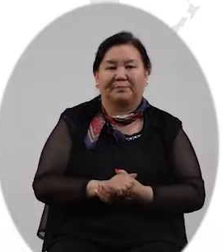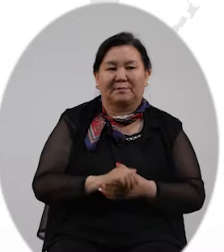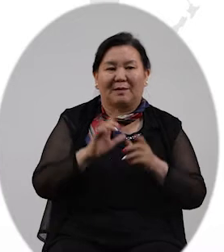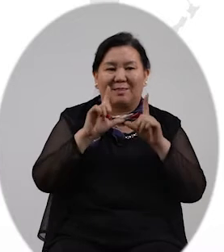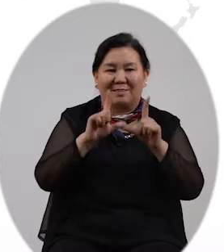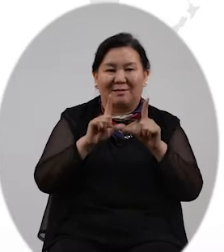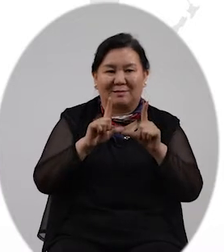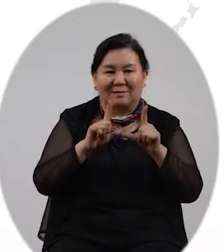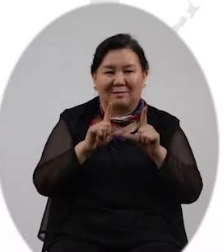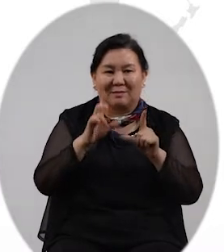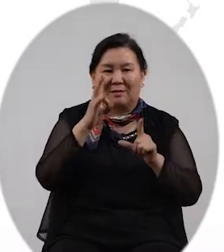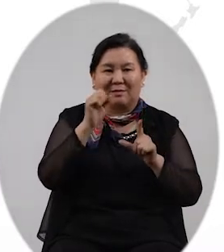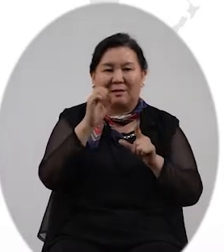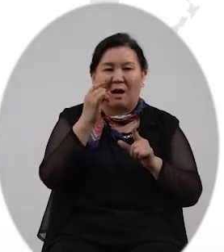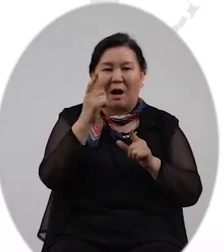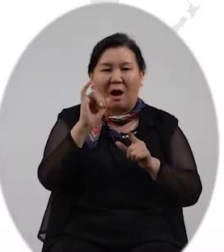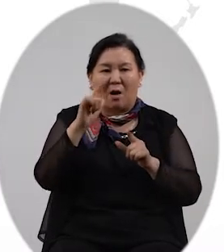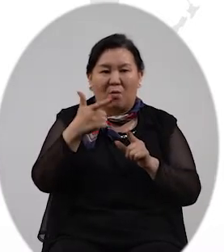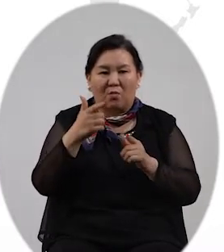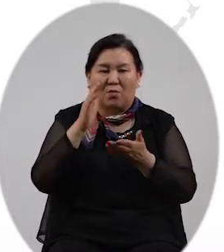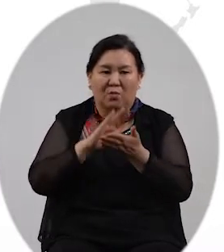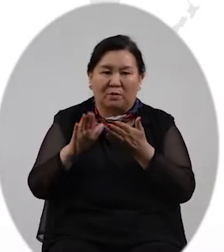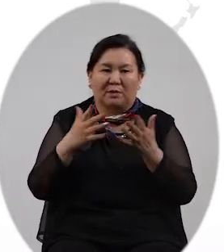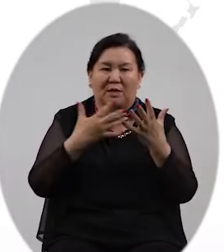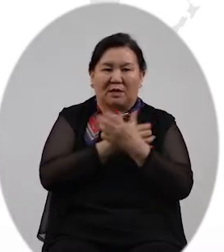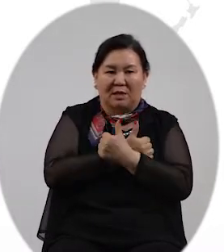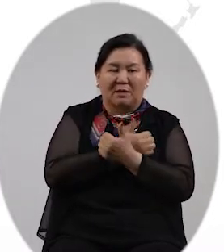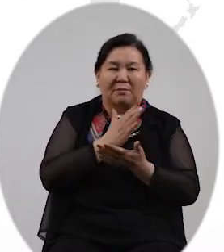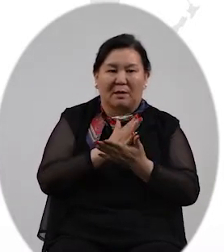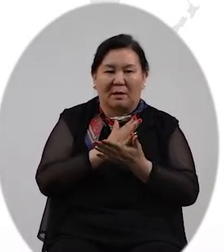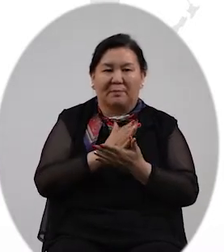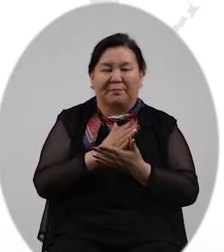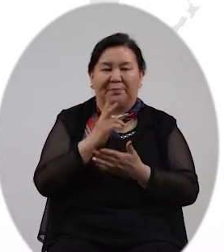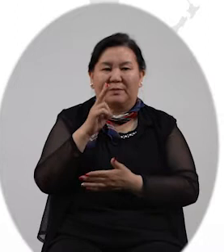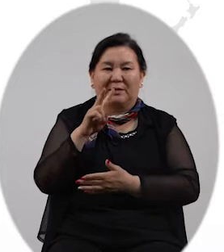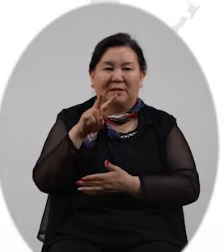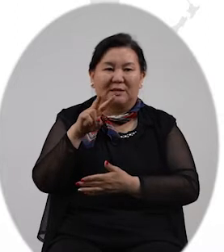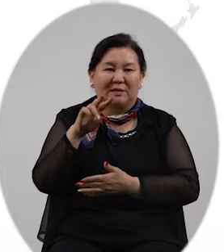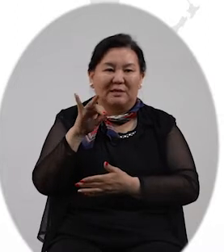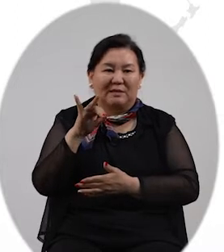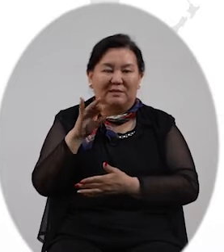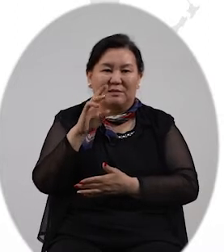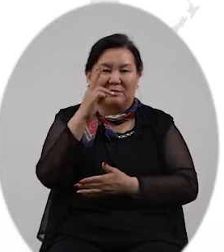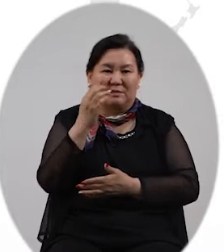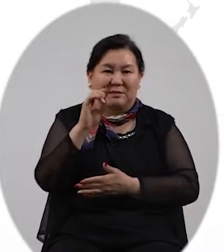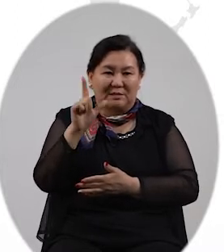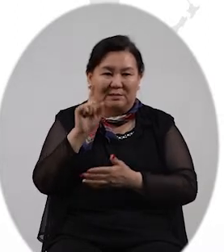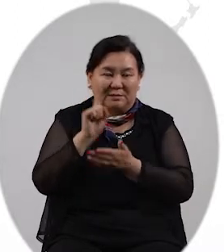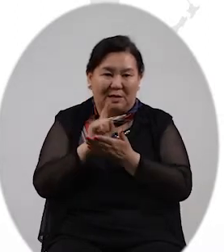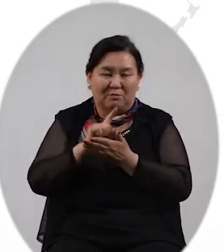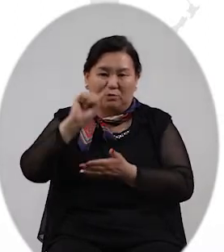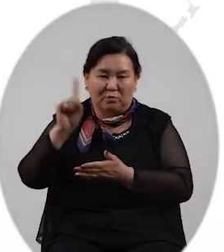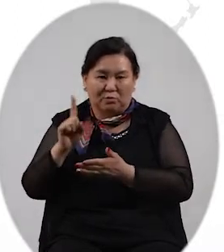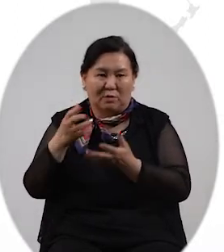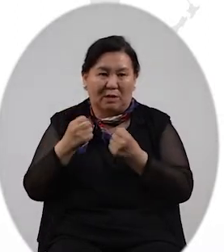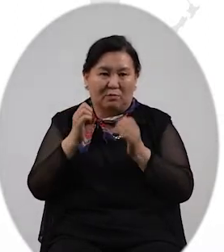лиценз, ноу-хау худалдаалах гэрээ бол байж байгаа. За энэ дээр бид нар лиценз дээр бол ямар нэгэн зөвшөөрлөх хоорондоо худалдаалах юм